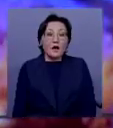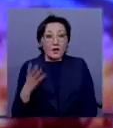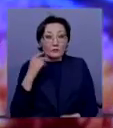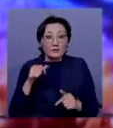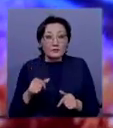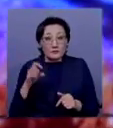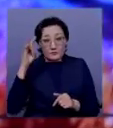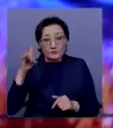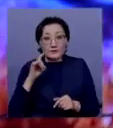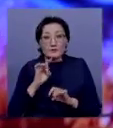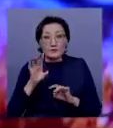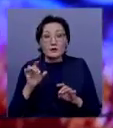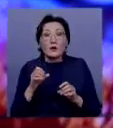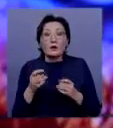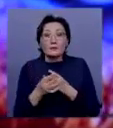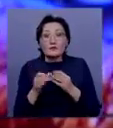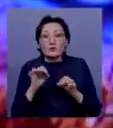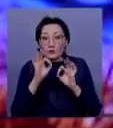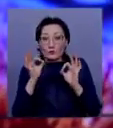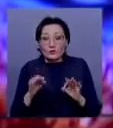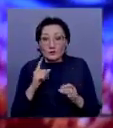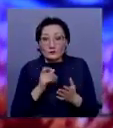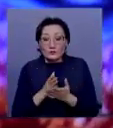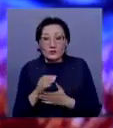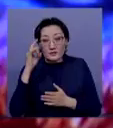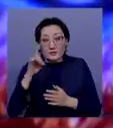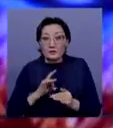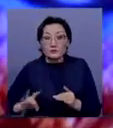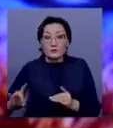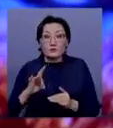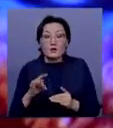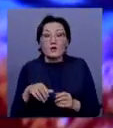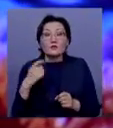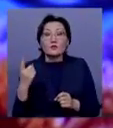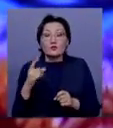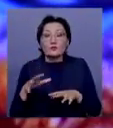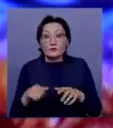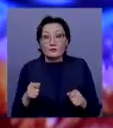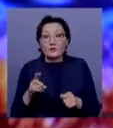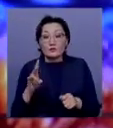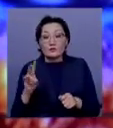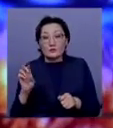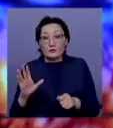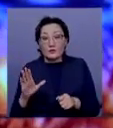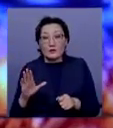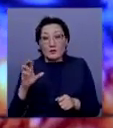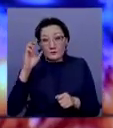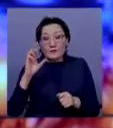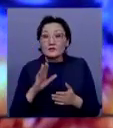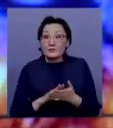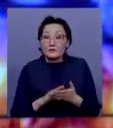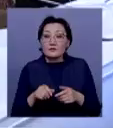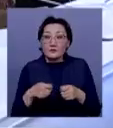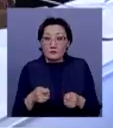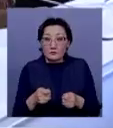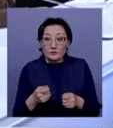Алматыда еліміздің белгілі мәдениет және өнер қайраткерлеріне Қазақстан Республикасының тұңғыш президенті елбасының мемлекеттік стипендиясы